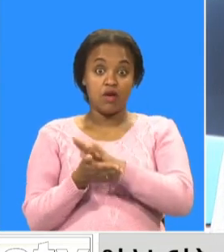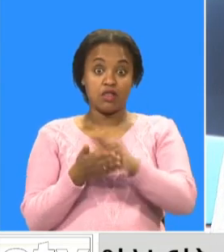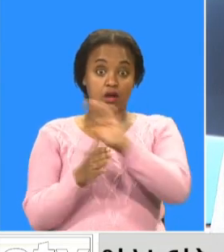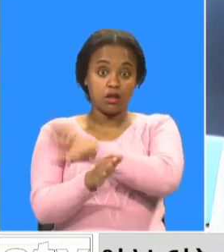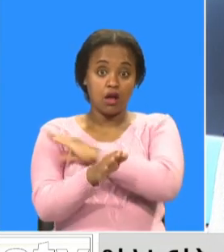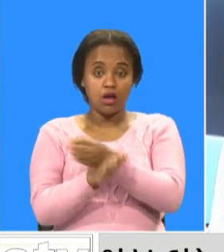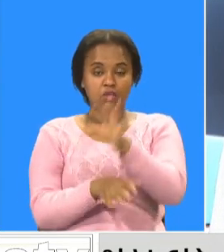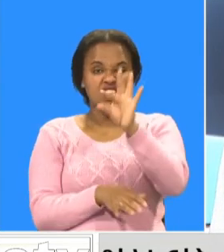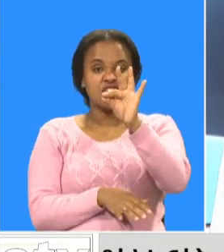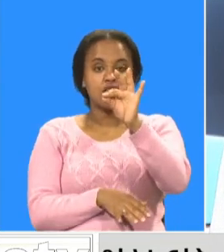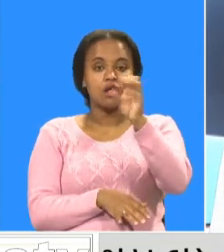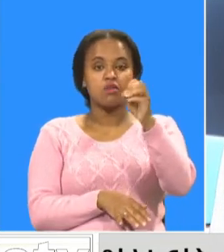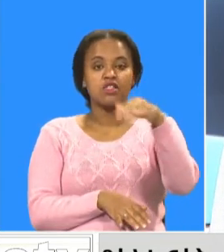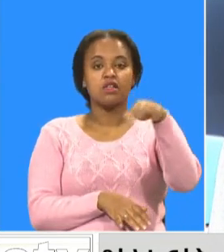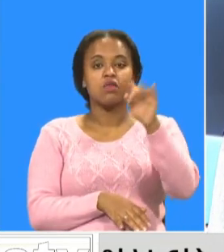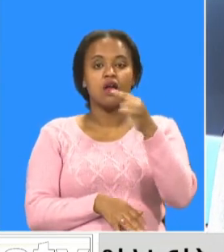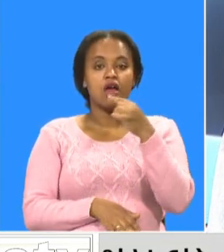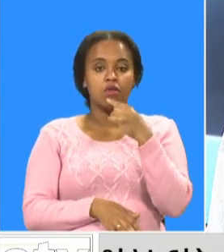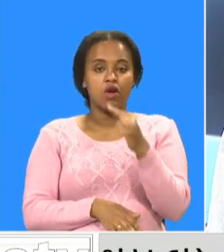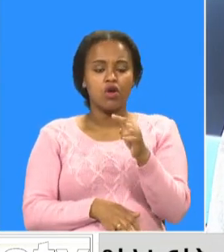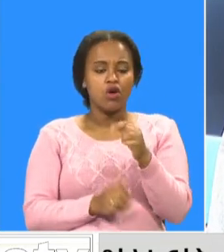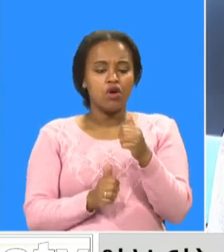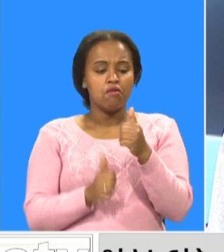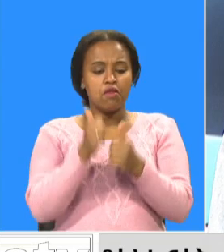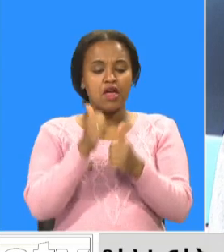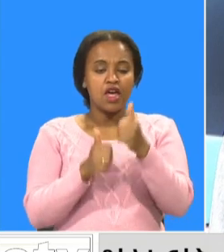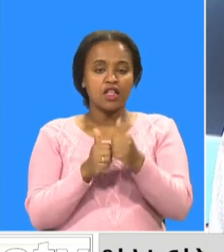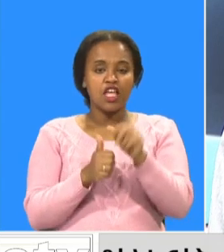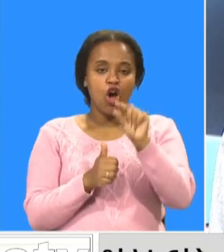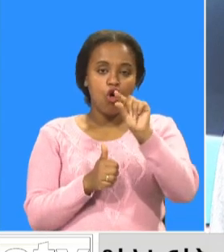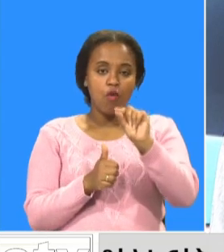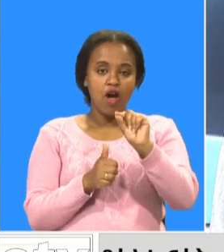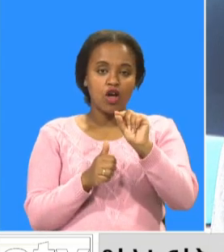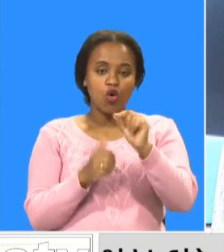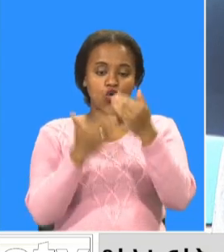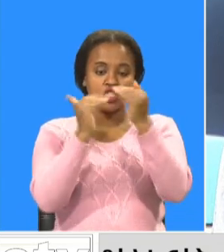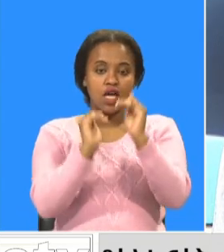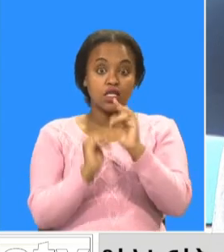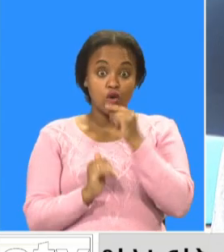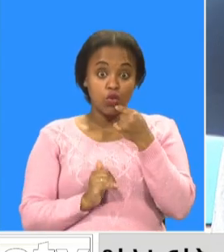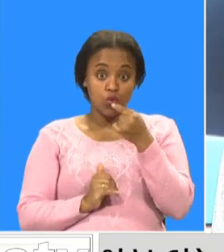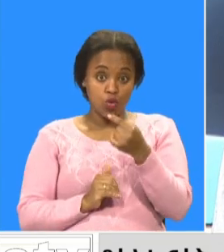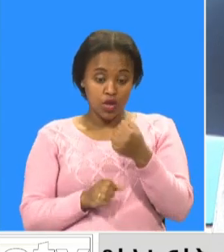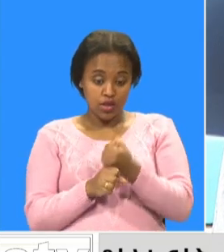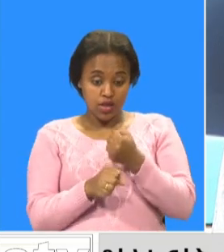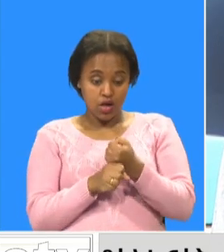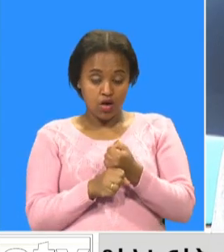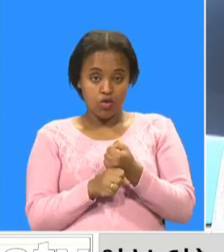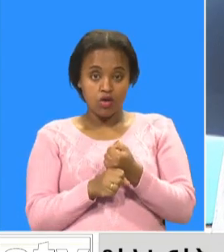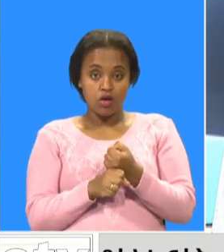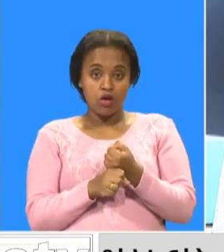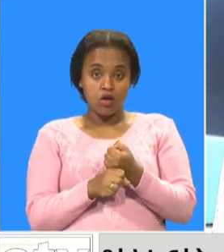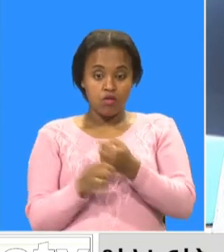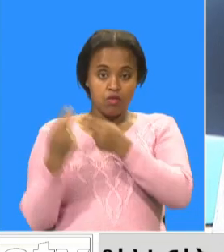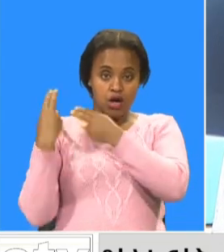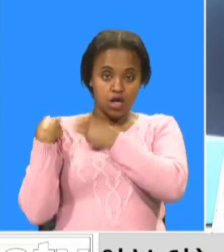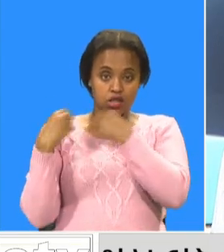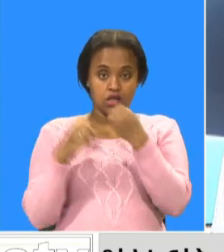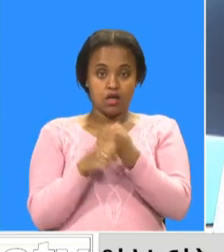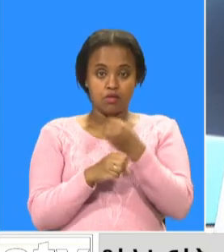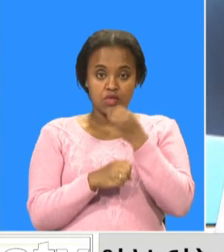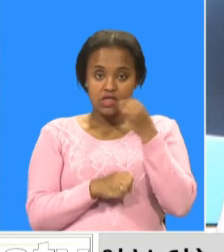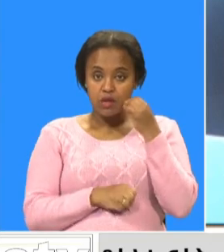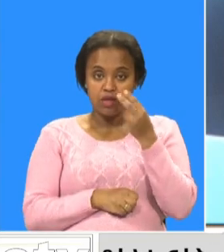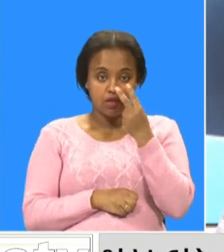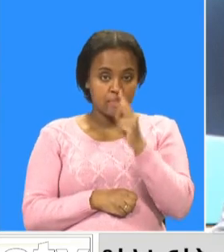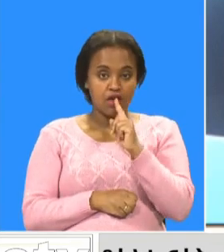ብለው ሊጽፉ ይችላሉ። ግን በየትኛው ማይክሮን ሳይዝ ነው ያ የተሰራው የሚለውን አሁን ባለስልጣን መስሪያ ቤት እያየ